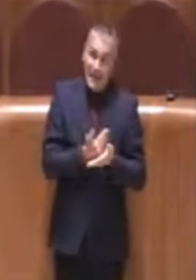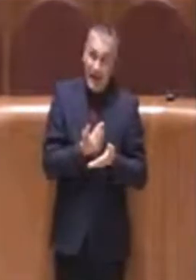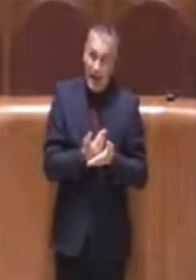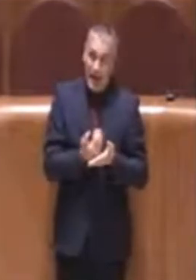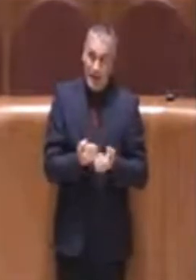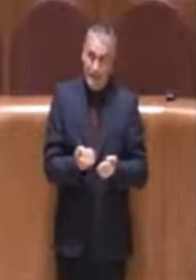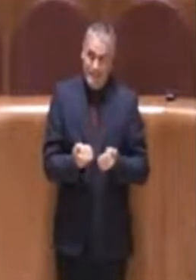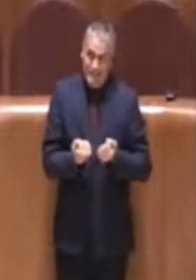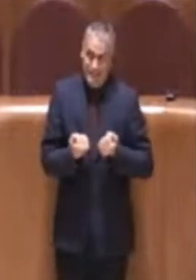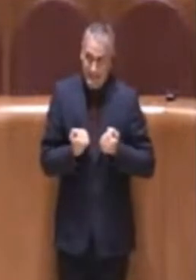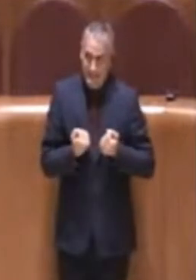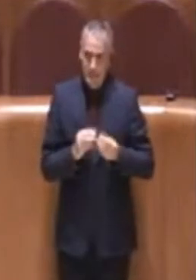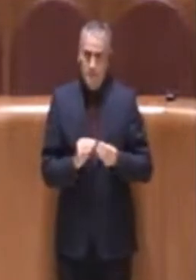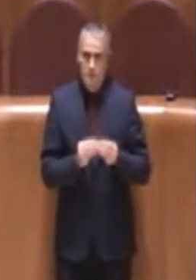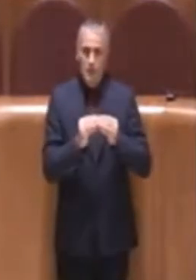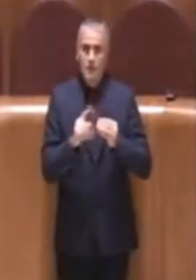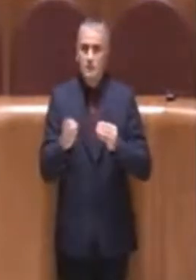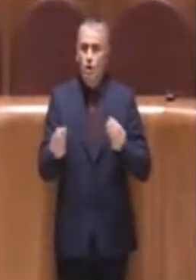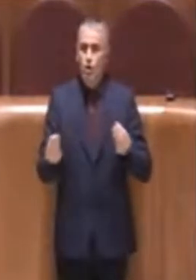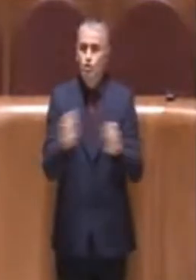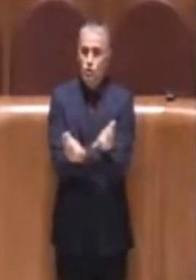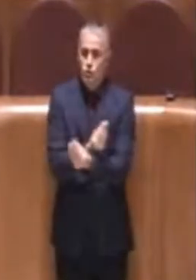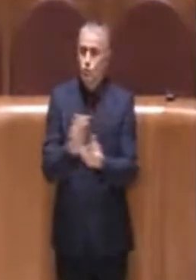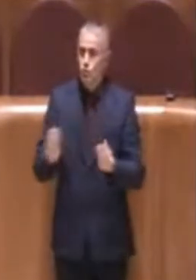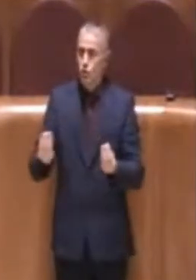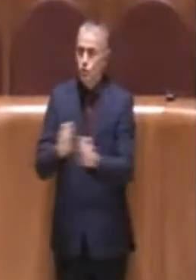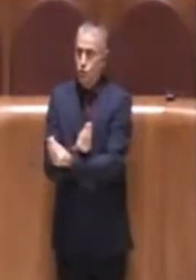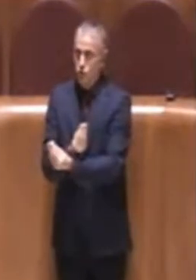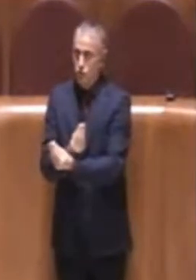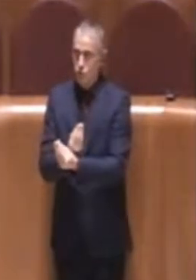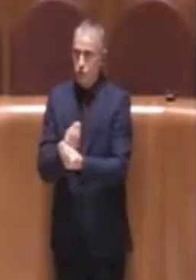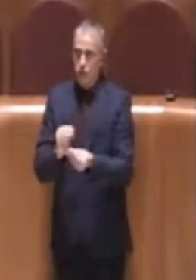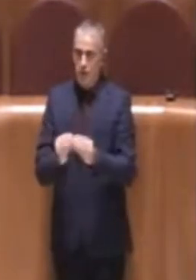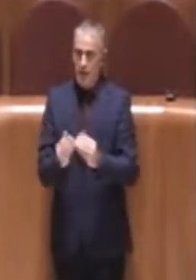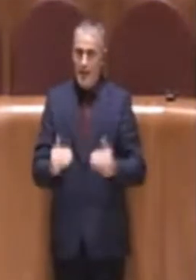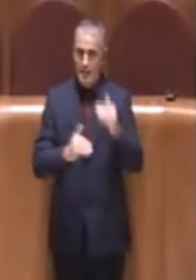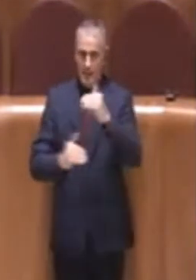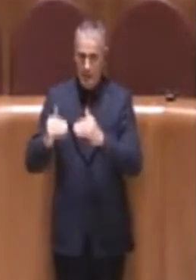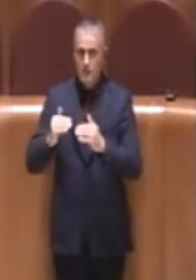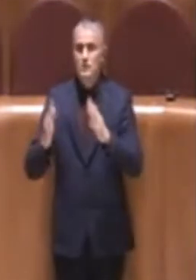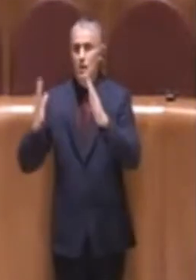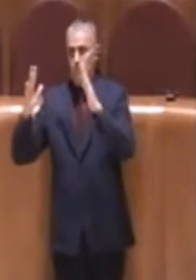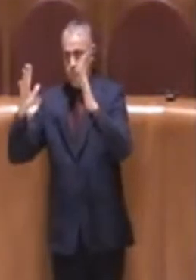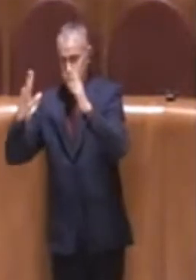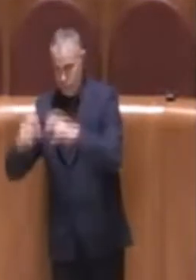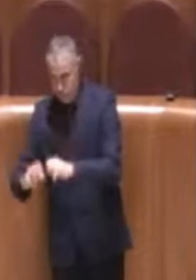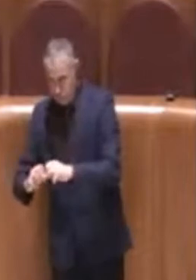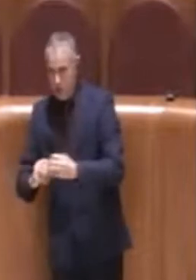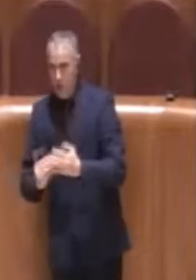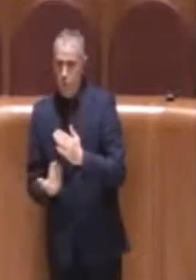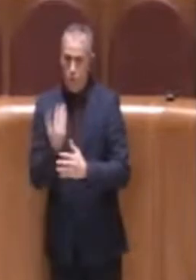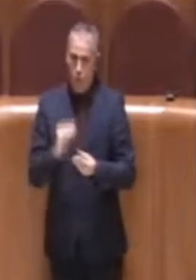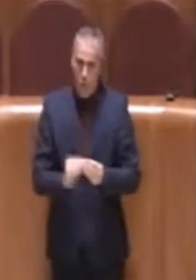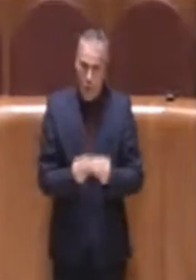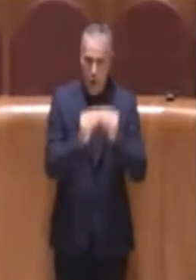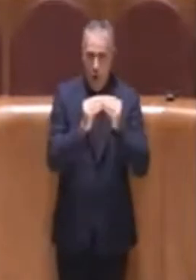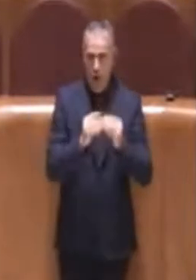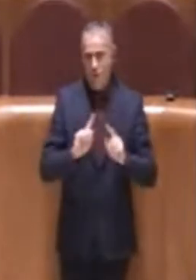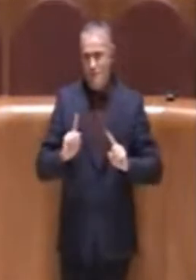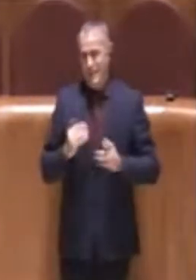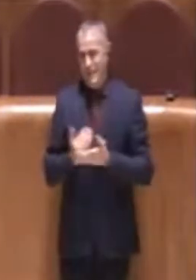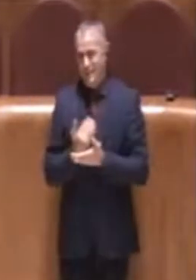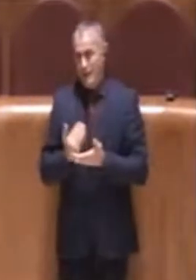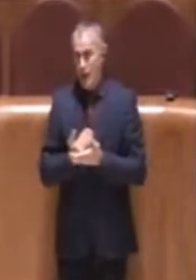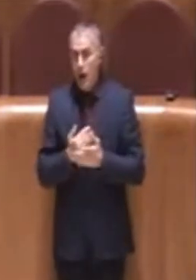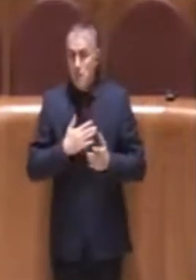essere gli interventi di sostituzione edilizia tramite demolizione e ricostruzione e mi sembra che anche questo sia un